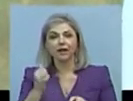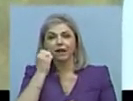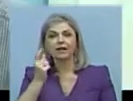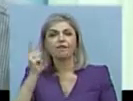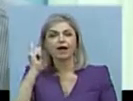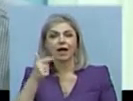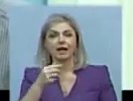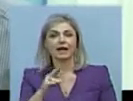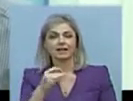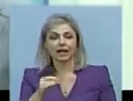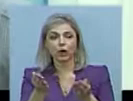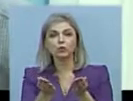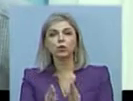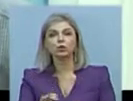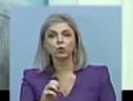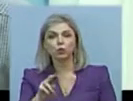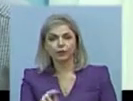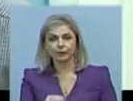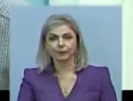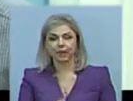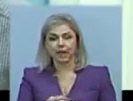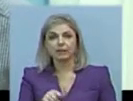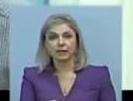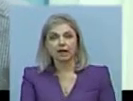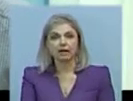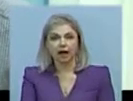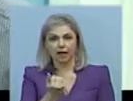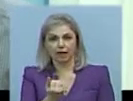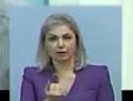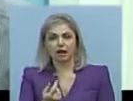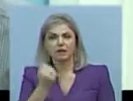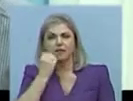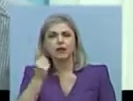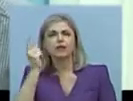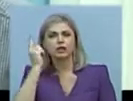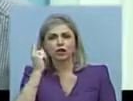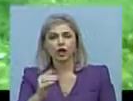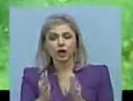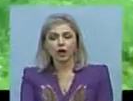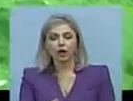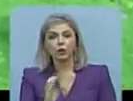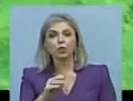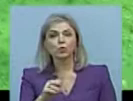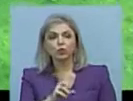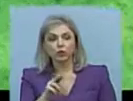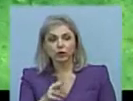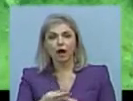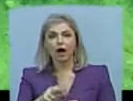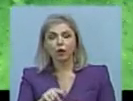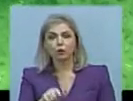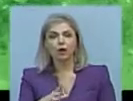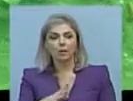давньогрецького сосуду. Ця знахідка – це античний кратероподібний сосуд, який був піднятий під час вторинних